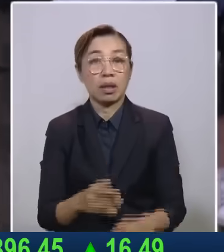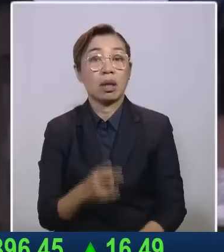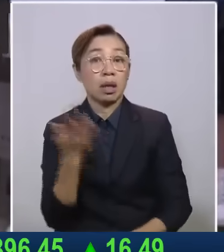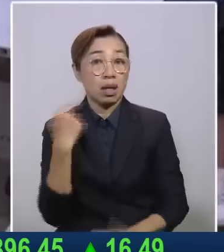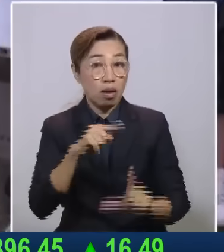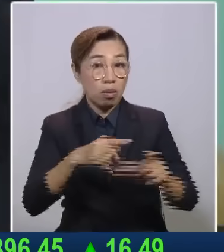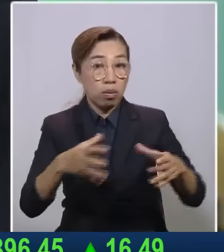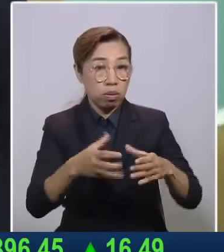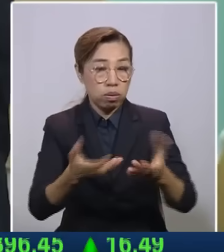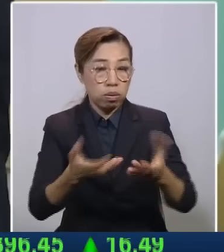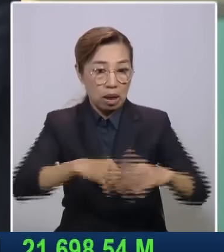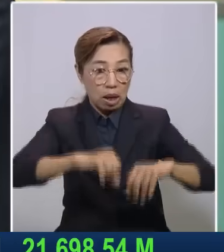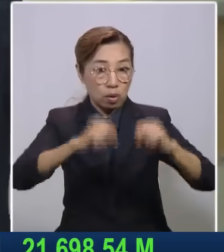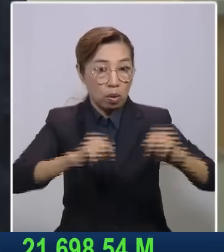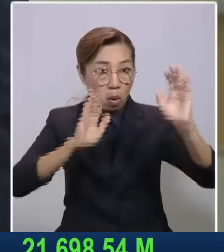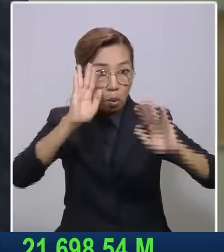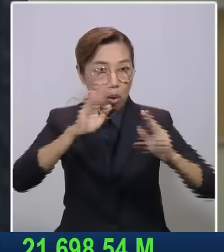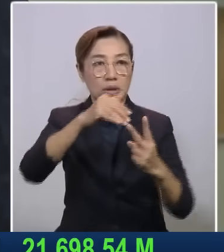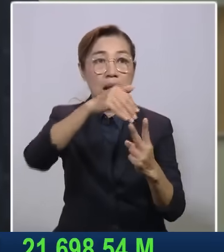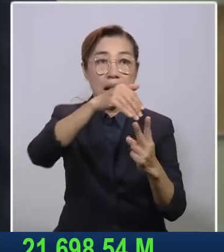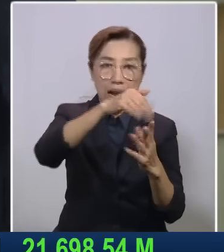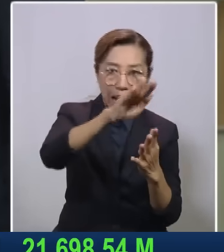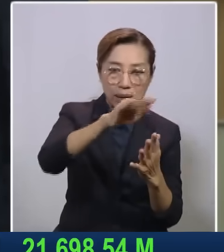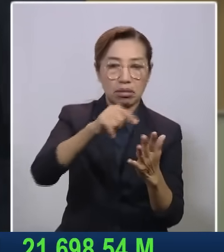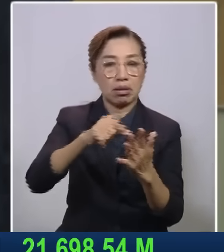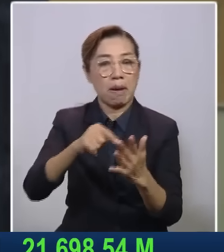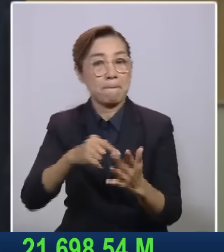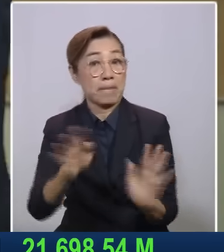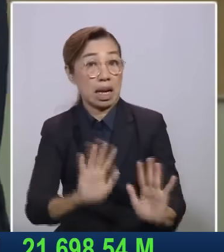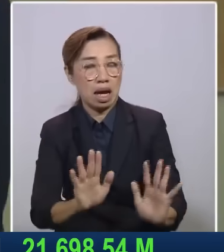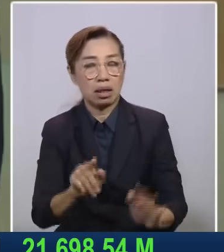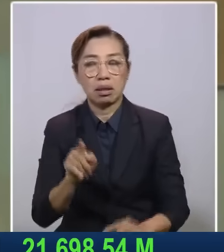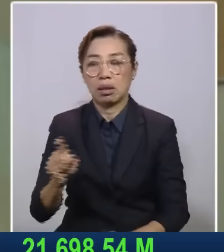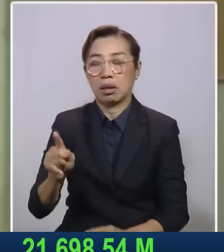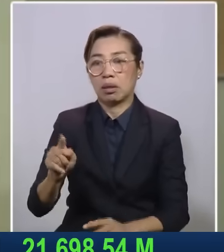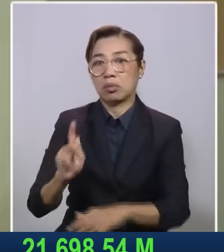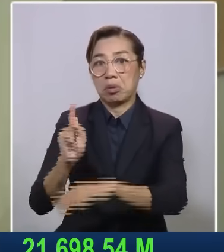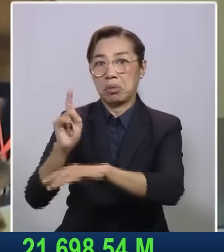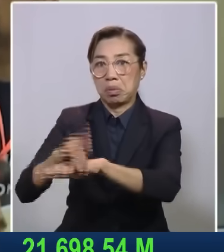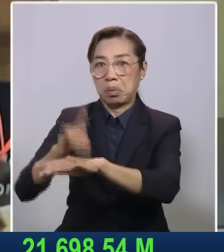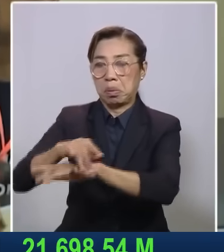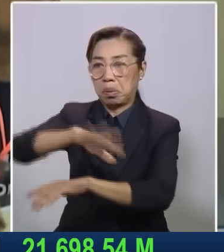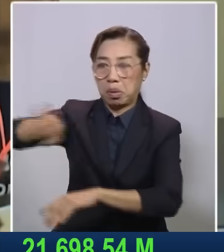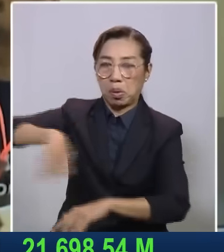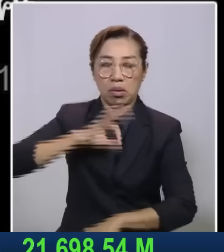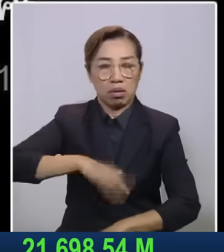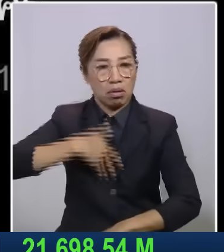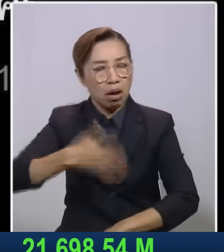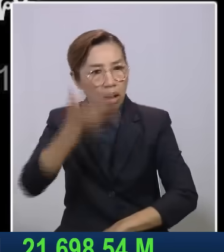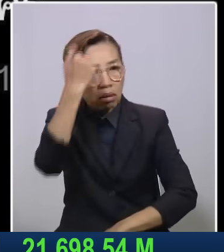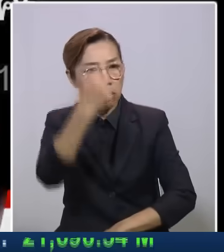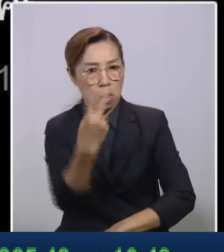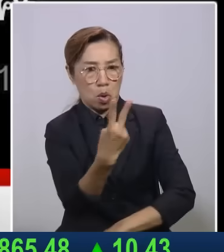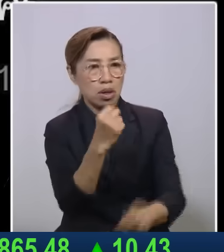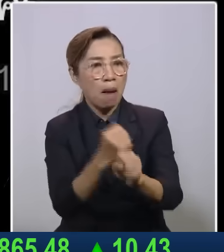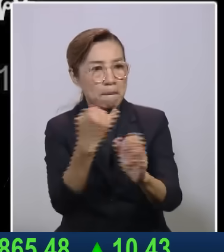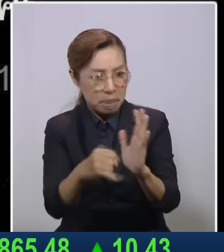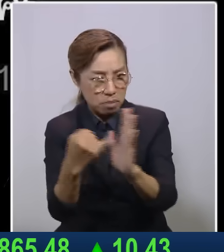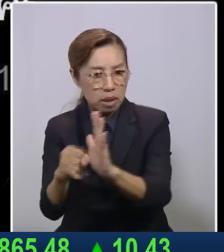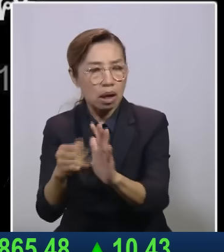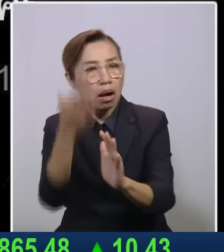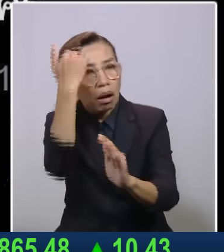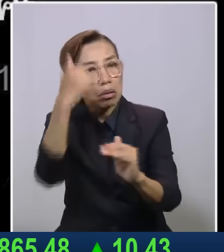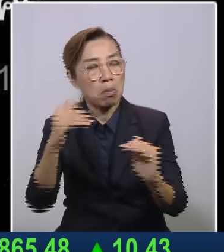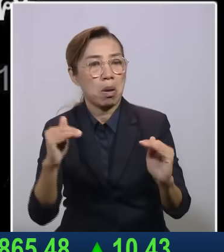เคลื่อนไหวในโซเชียลเหมือนกันแน่นอนว่าส่วนหนึ่งก็ไม่พอใจที่ผลการลงมติ 2กรณีไม่เท่ากันค่ะแล้วก็เรียกร้องให้ทาง